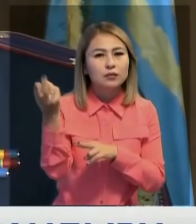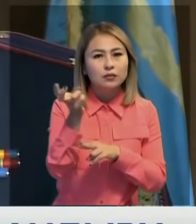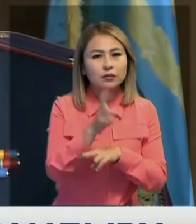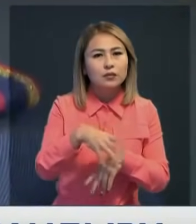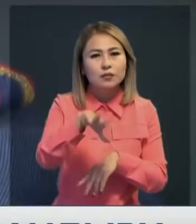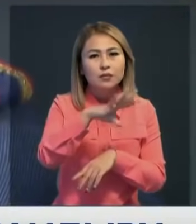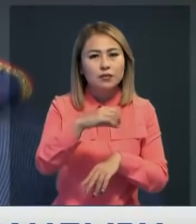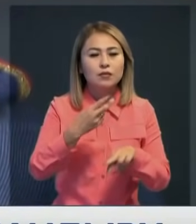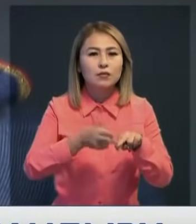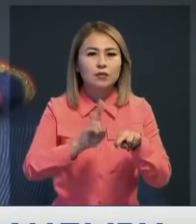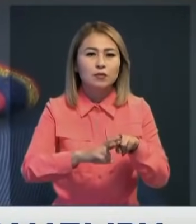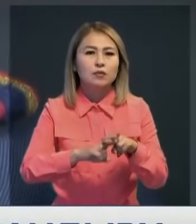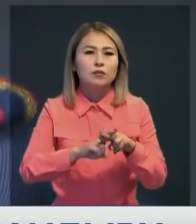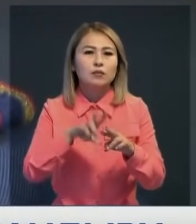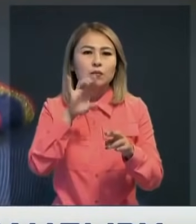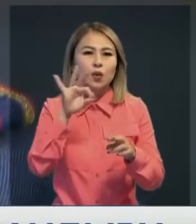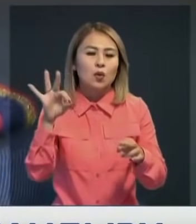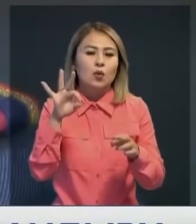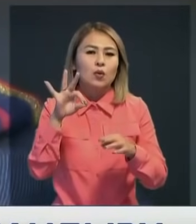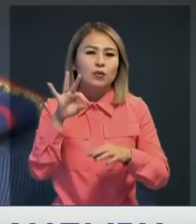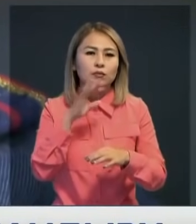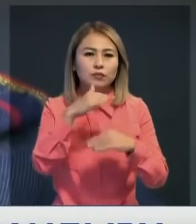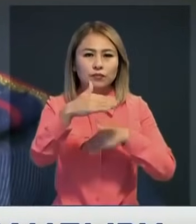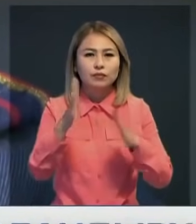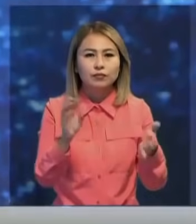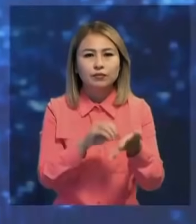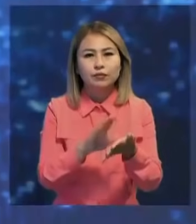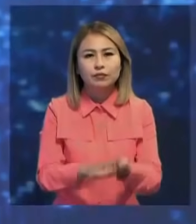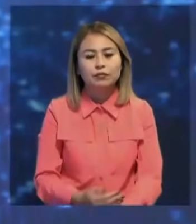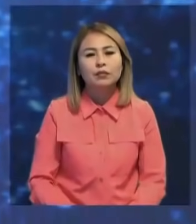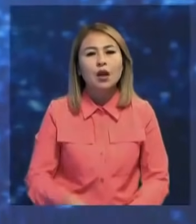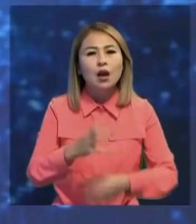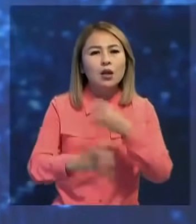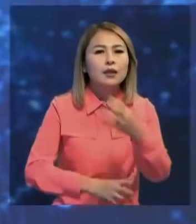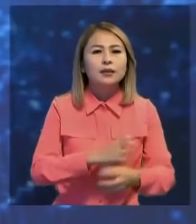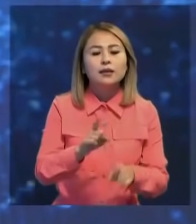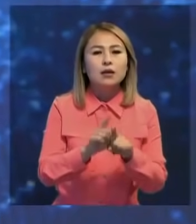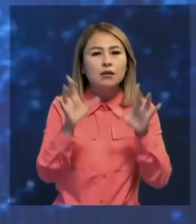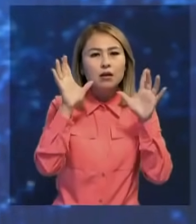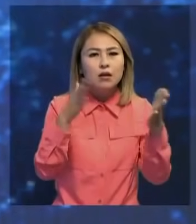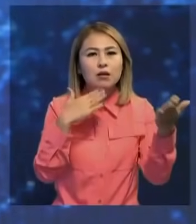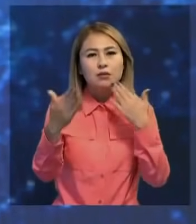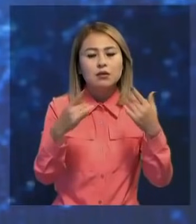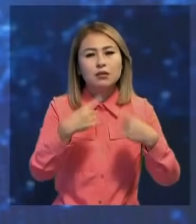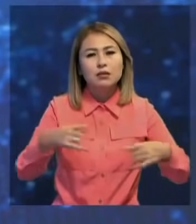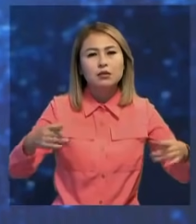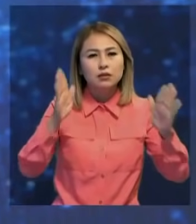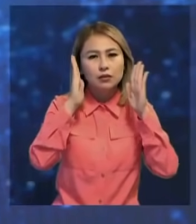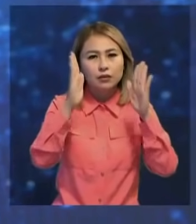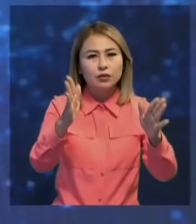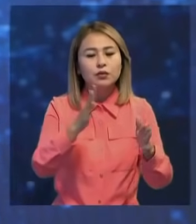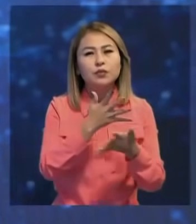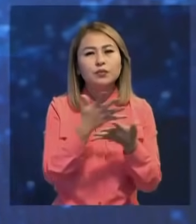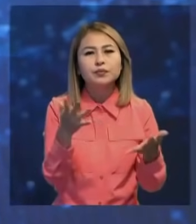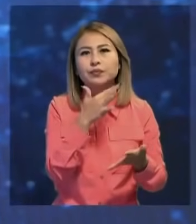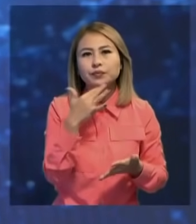барлық сол биотерминалға енгізіліп отыратын болады. Әлемде діндер арасындағы сындарлы диалогқа деген